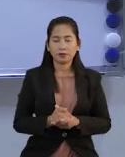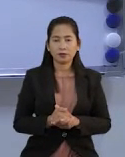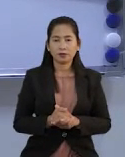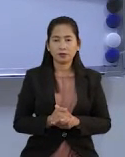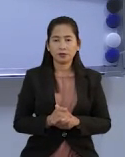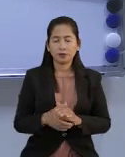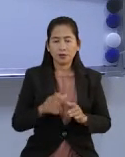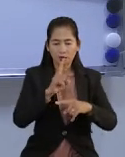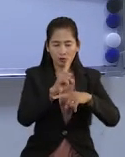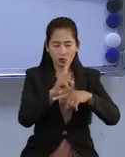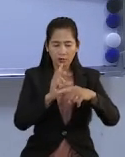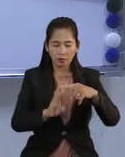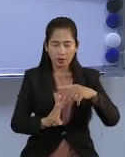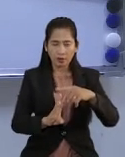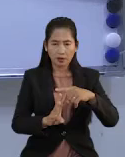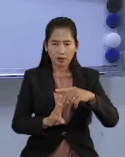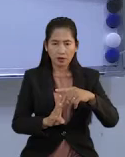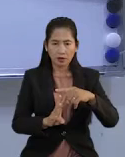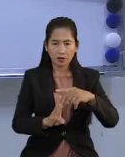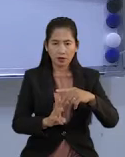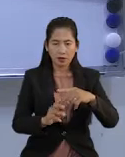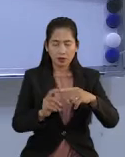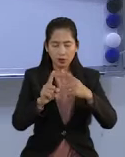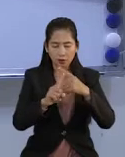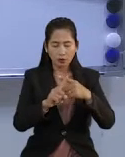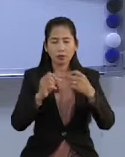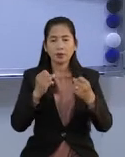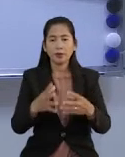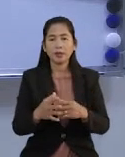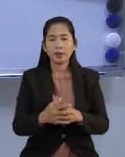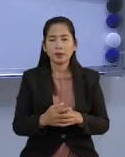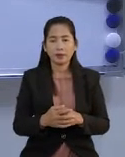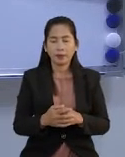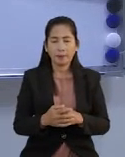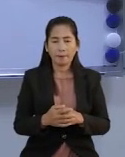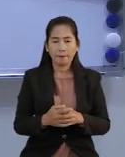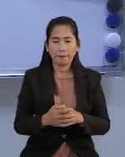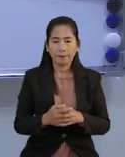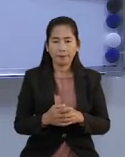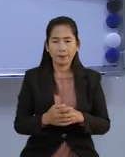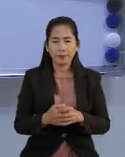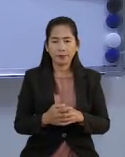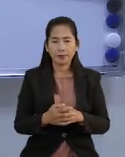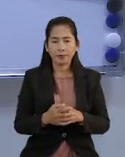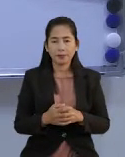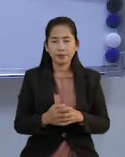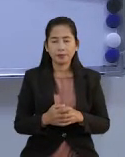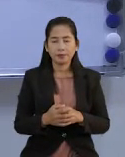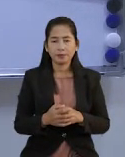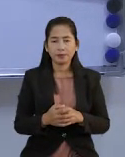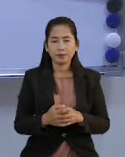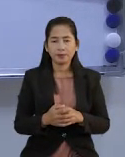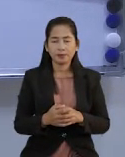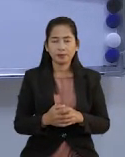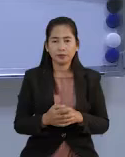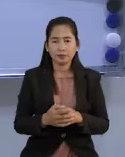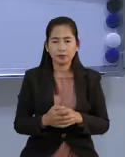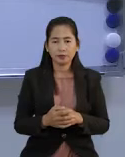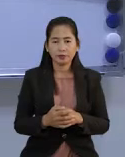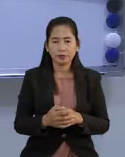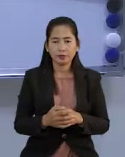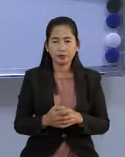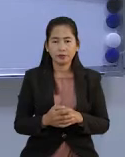lớ, mùi phía bầy. Chắc dân kết hai dân côn nâng bồn màn. Thì ai dân côn nâng con á, dân côn nâng màn ọ.